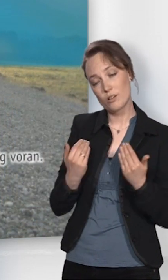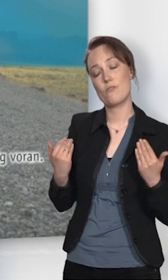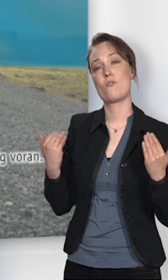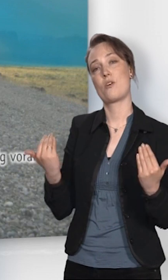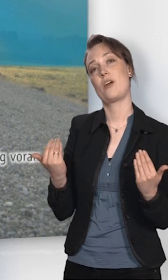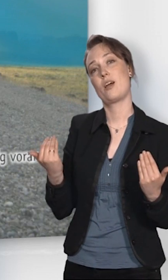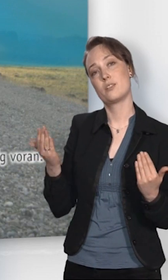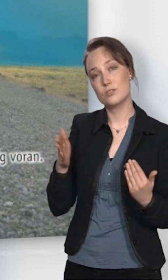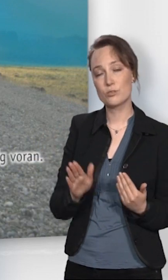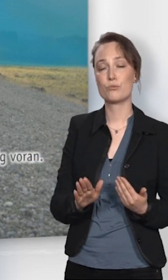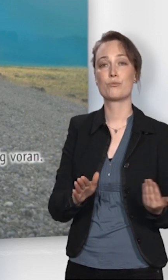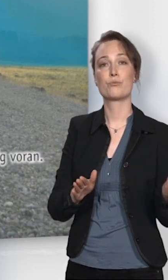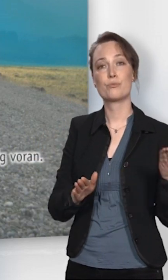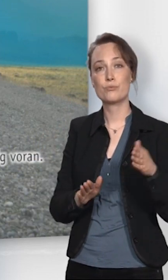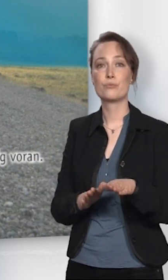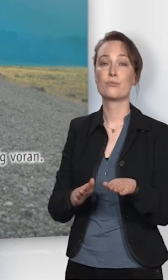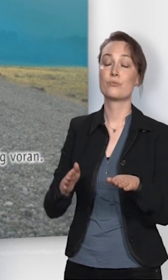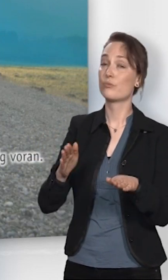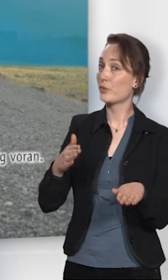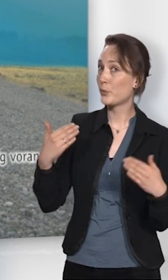mutig voran.